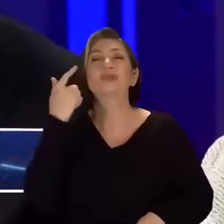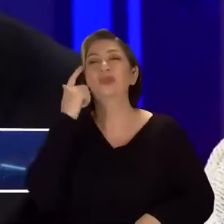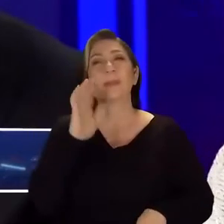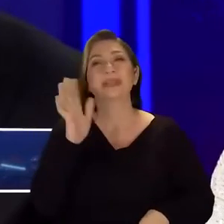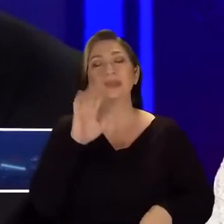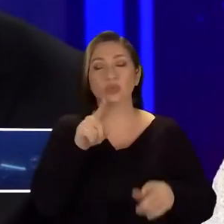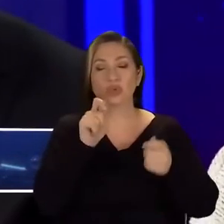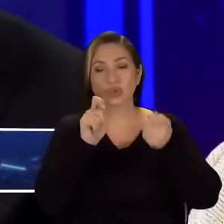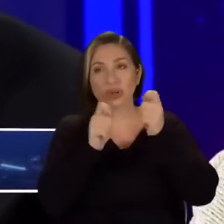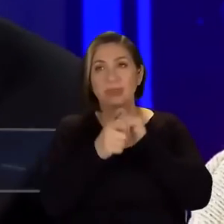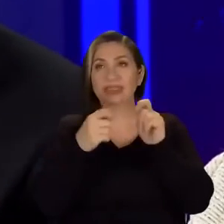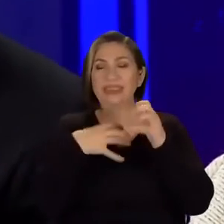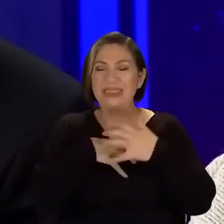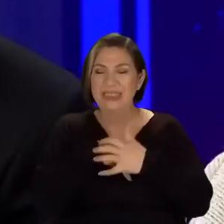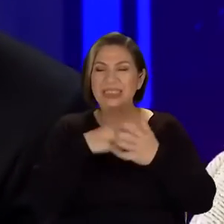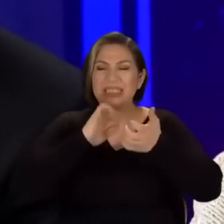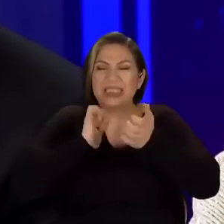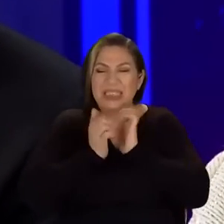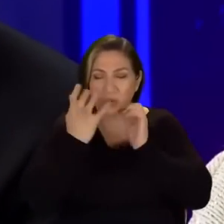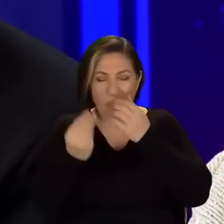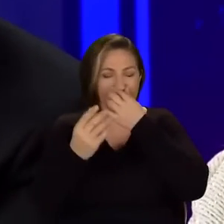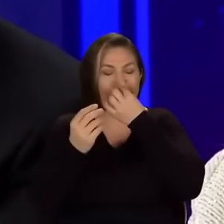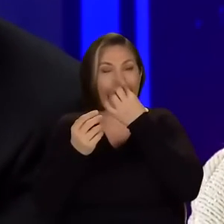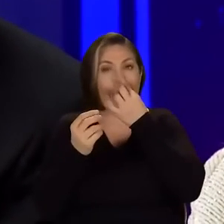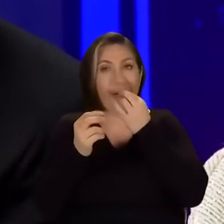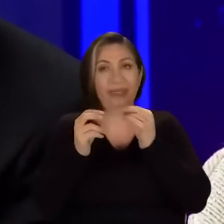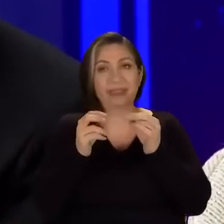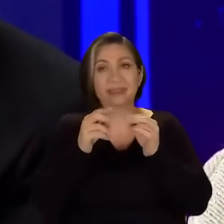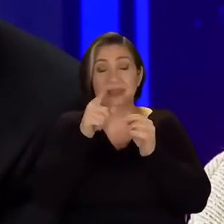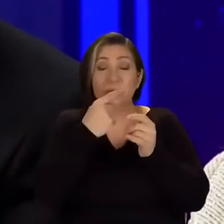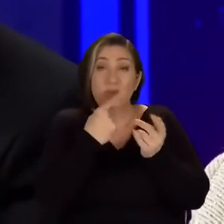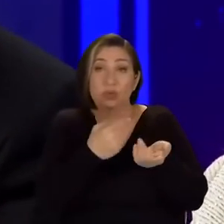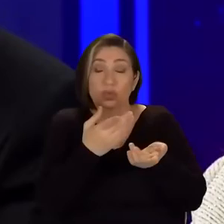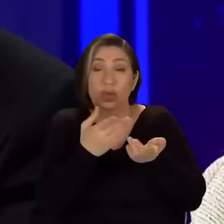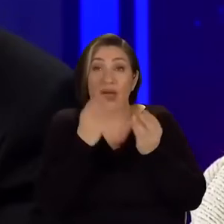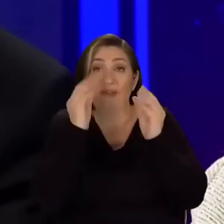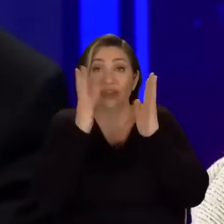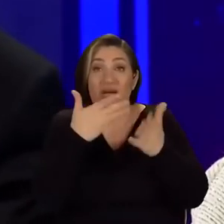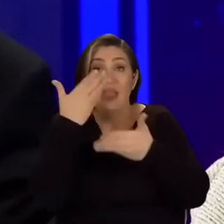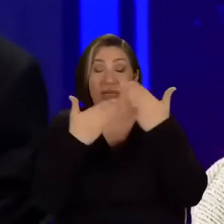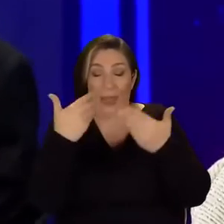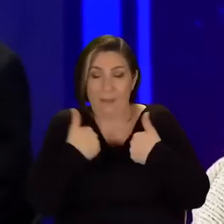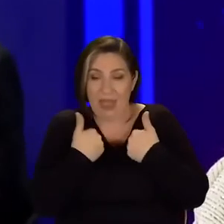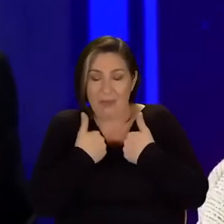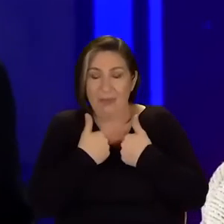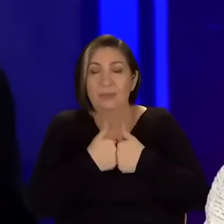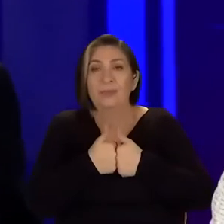dönüşümlerin zaten sancılı olabileceğini, krizlere yol açabileceğini işte siz söylüyorsunuz. En çok anlatanlardan biriyim